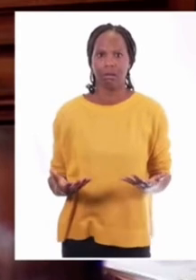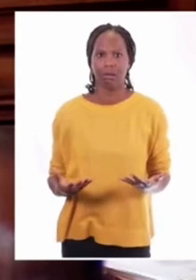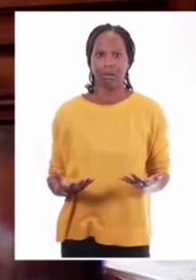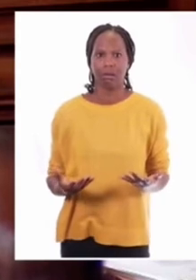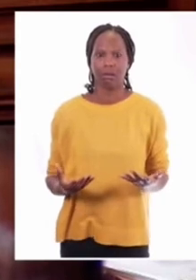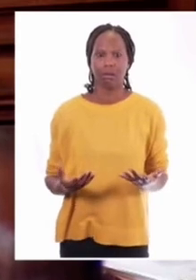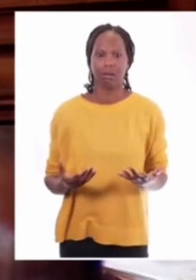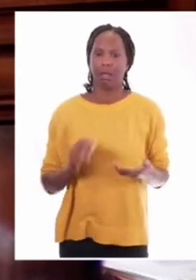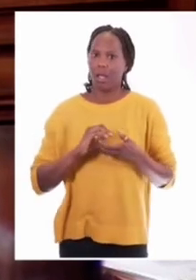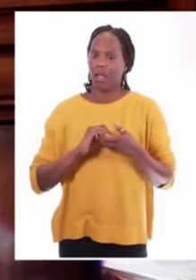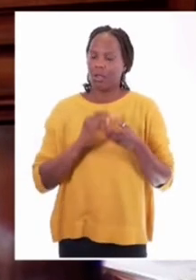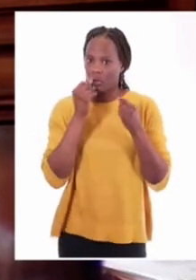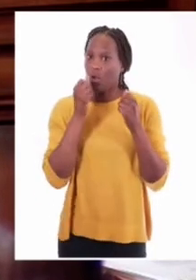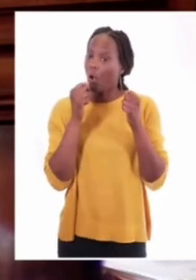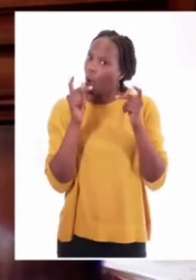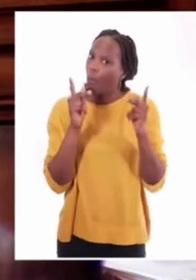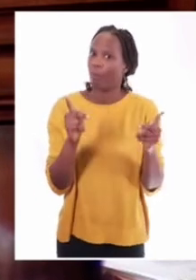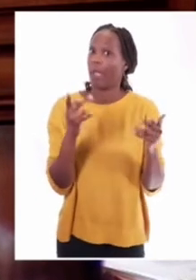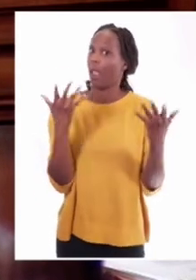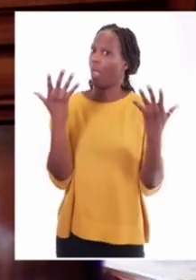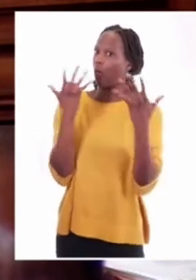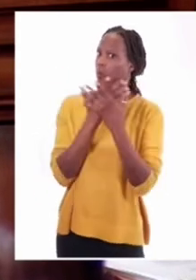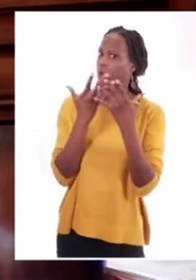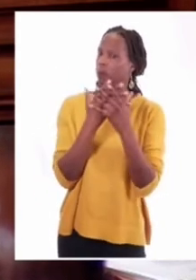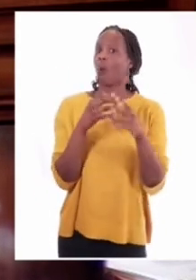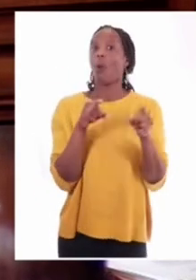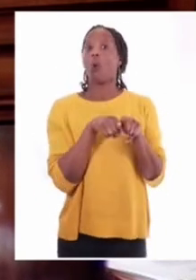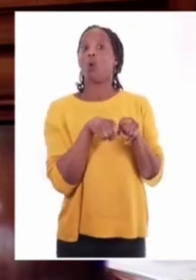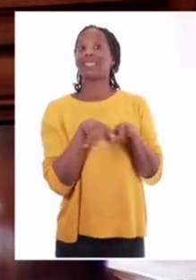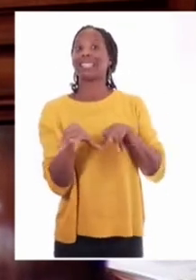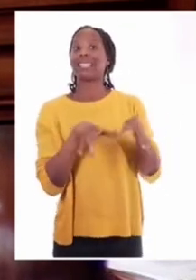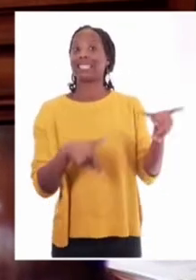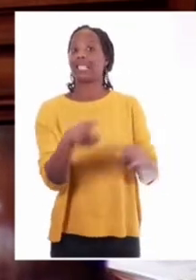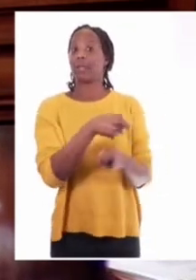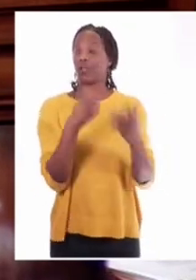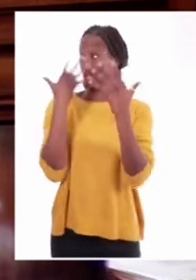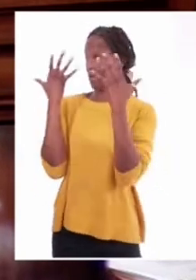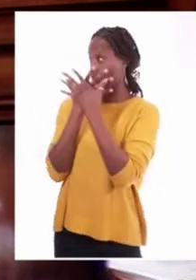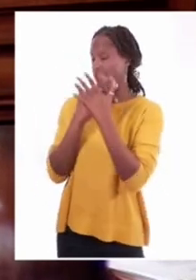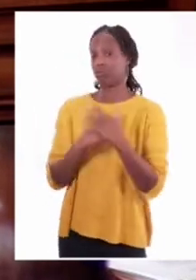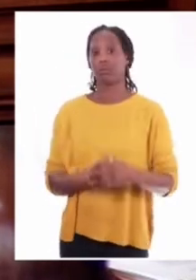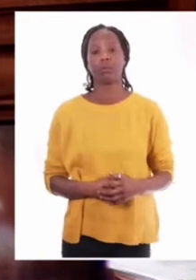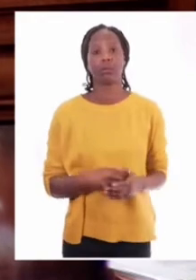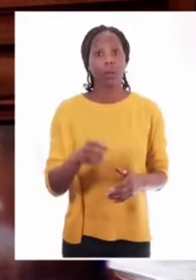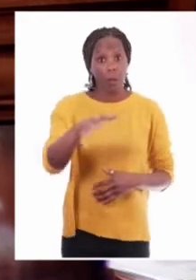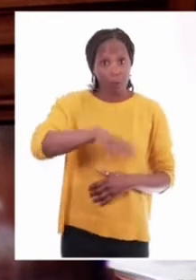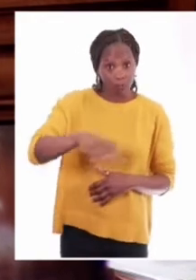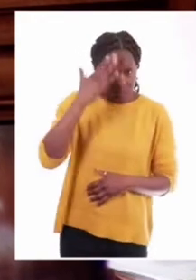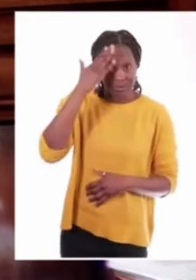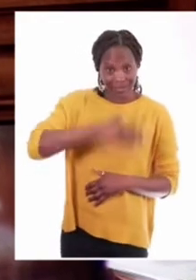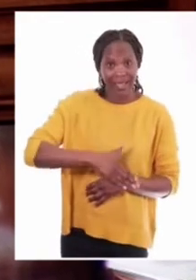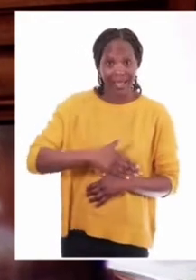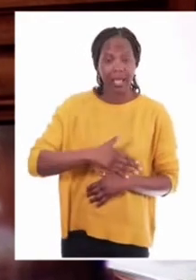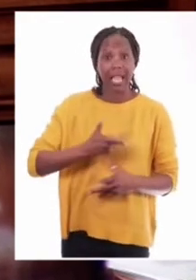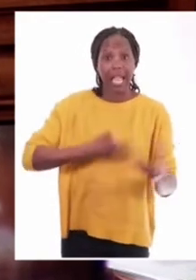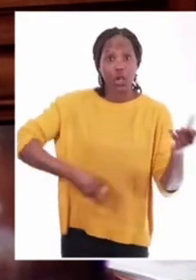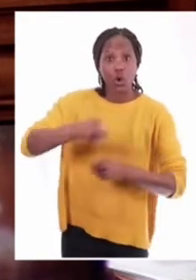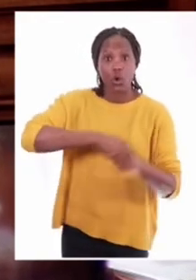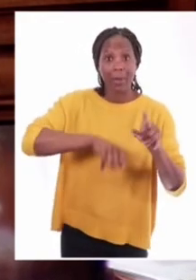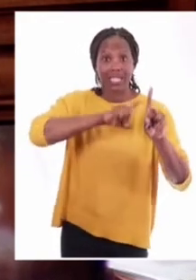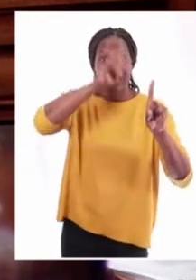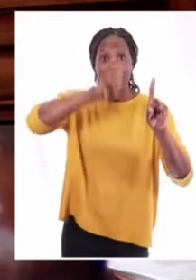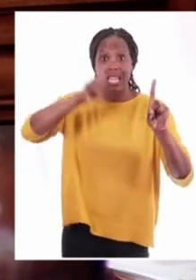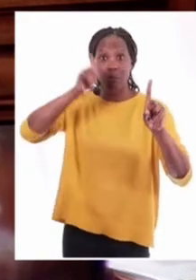paix, notre système économique. Nous savons que nos marchés réagissent énormément à la